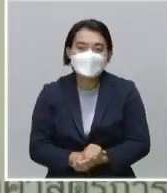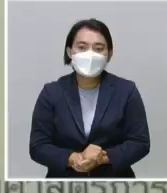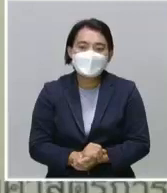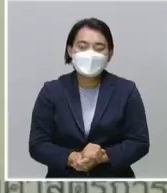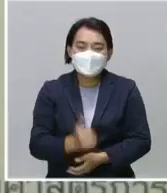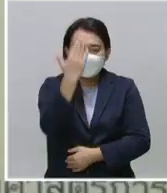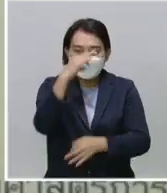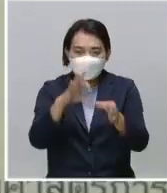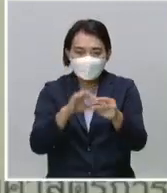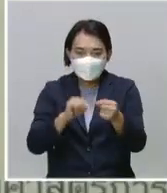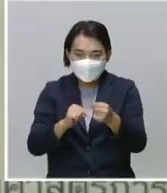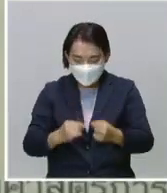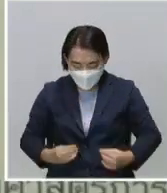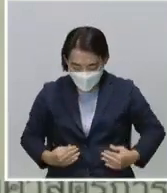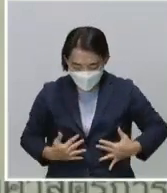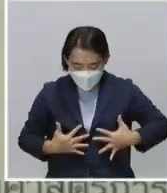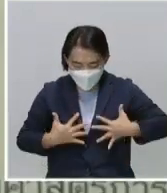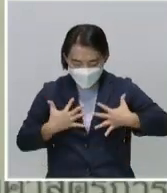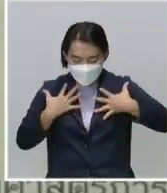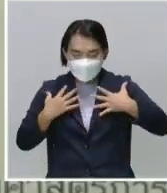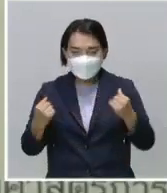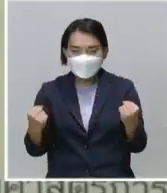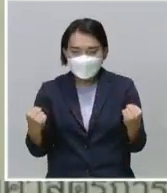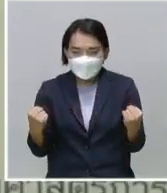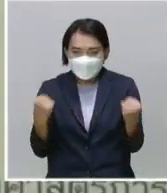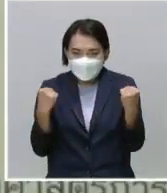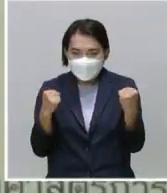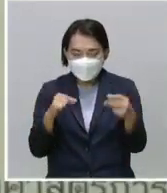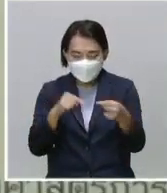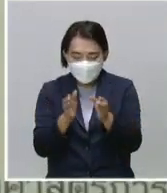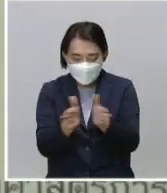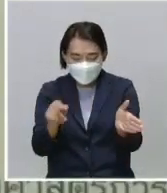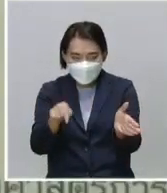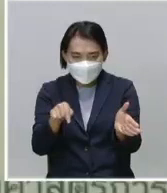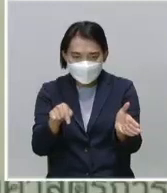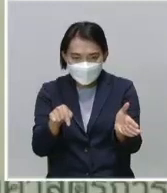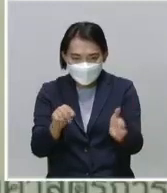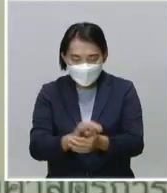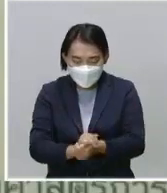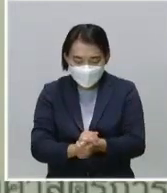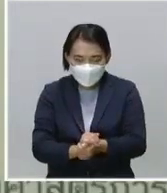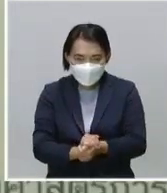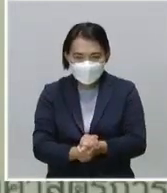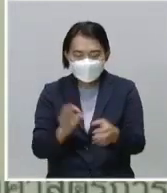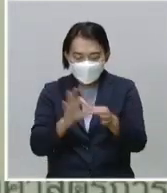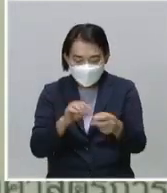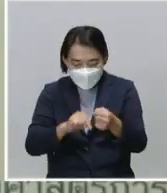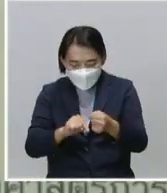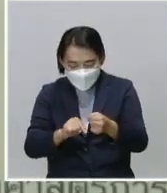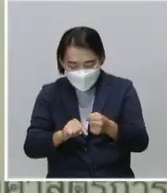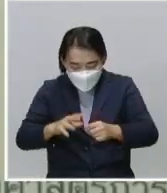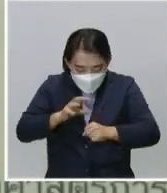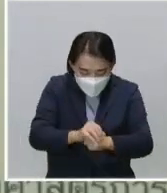ขึ้นของภูมิโดยภาพรวมๆนะมันไม่ได้บอกได้ซ้ำว่าตกลงมันจัดการกับเดลต้าที่มีปัญหาอยู่ในปั